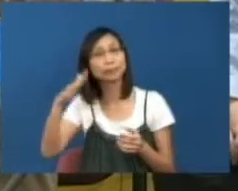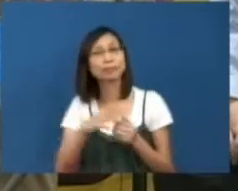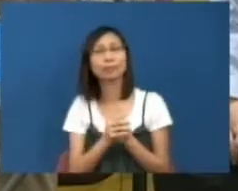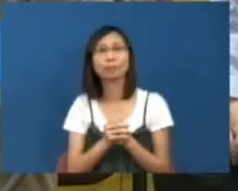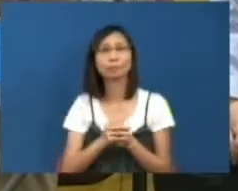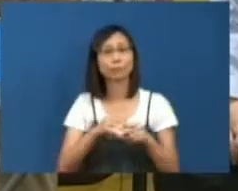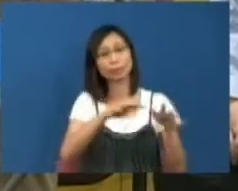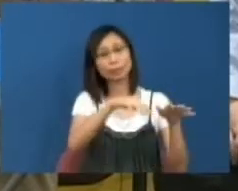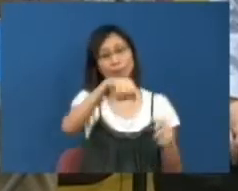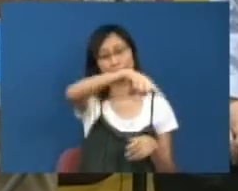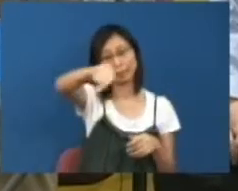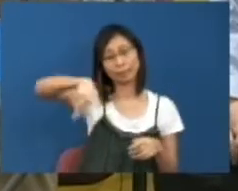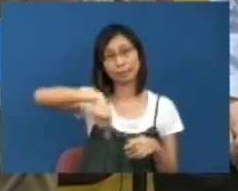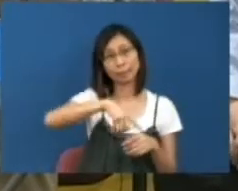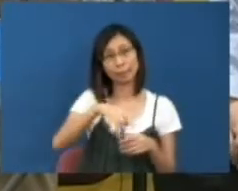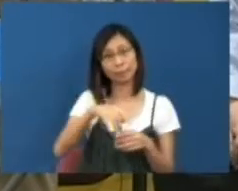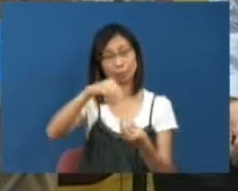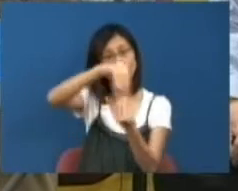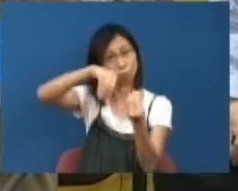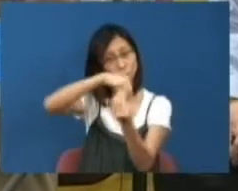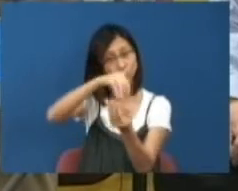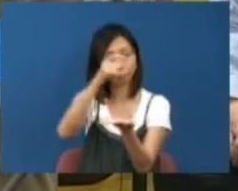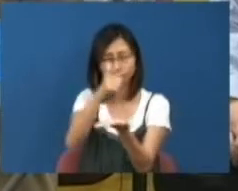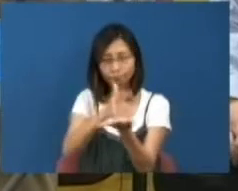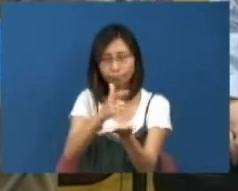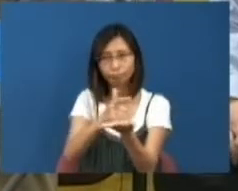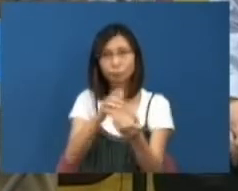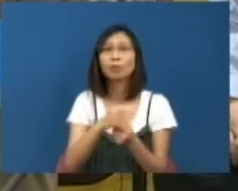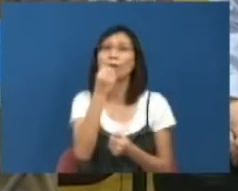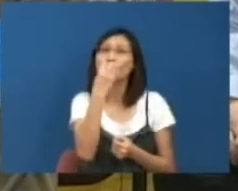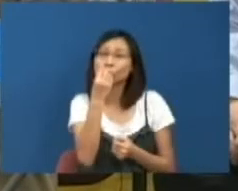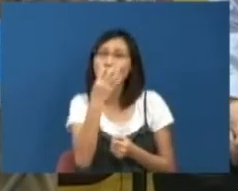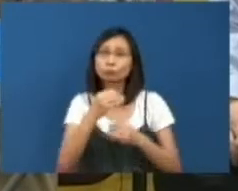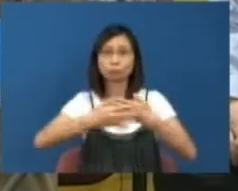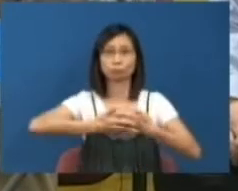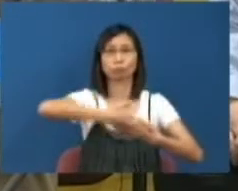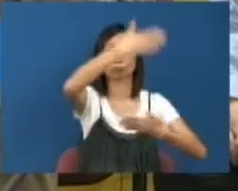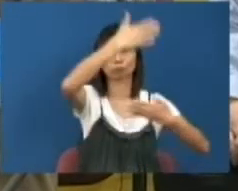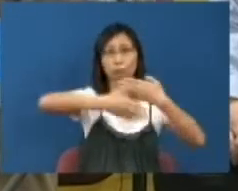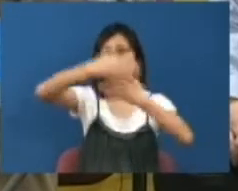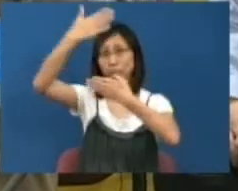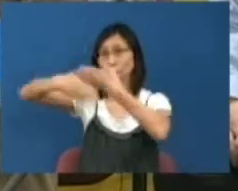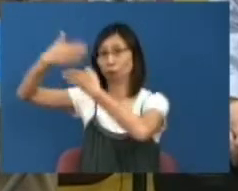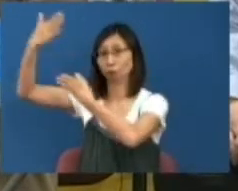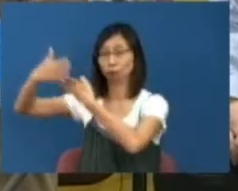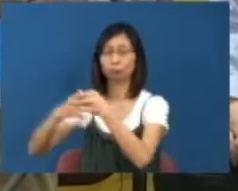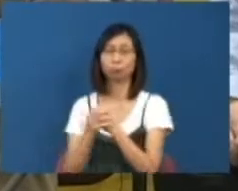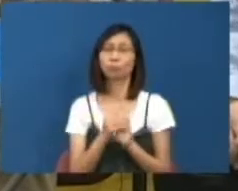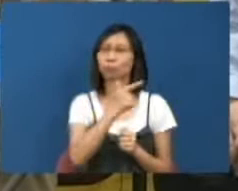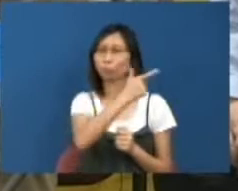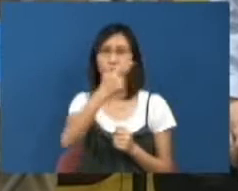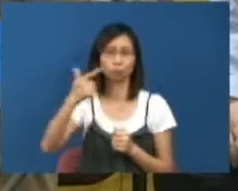地域環境亦都好緊要個影響，因為你香港嘅建築物啦，起到真係一個石屎森林